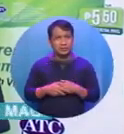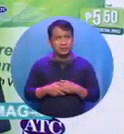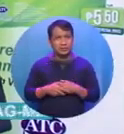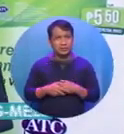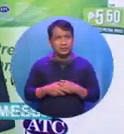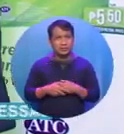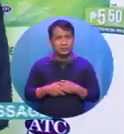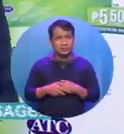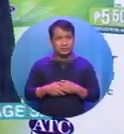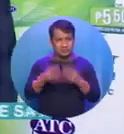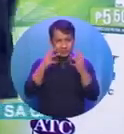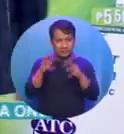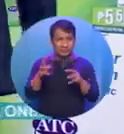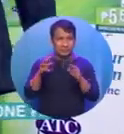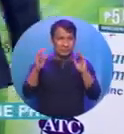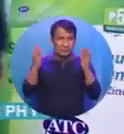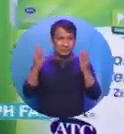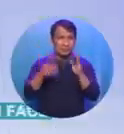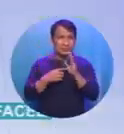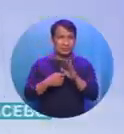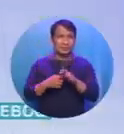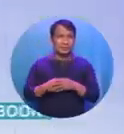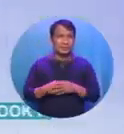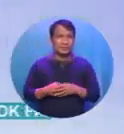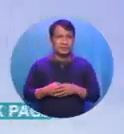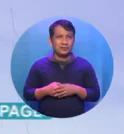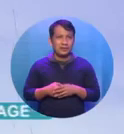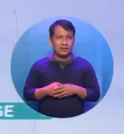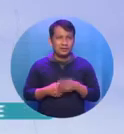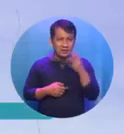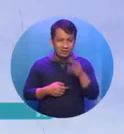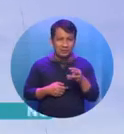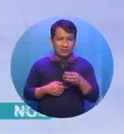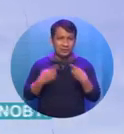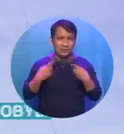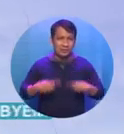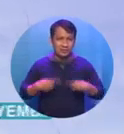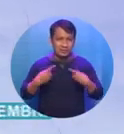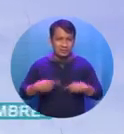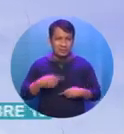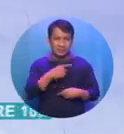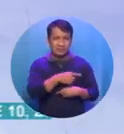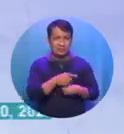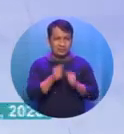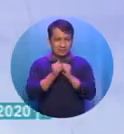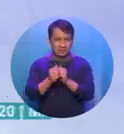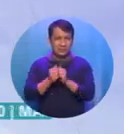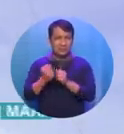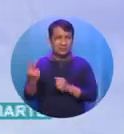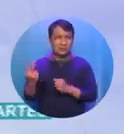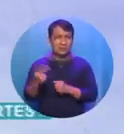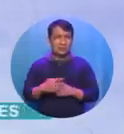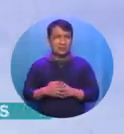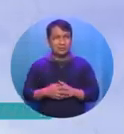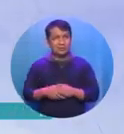Nanonood mo ako! Okay. Sige nga, anong kulay na damit ng dalawang katabi ko?